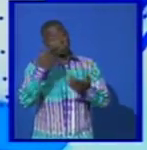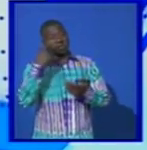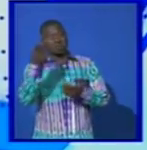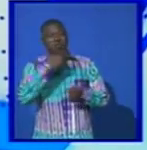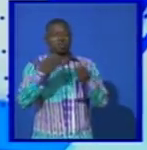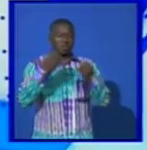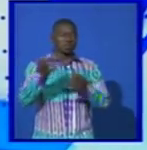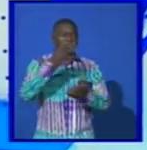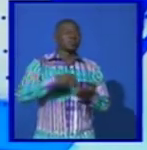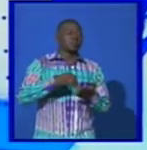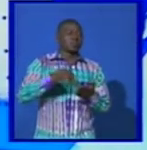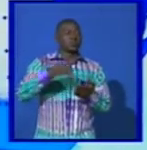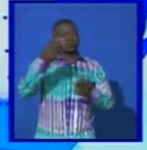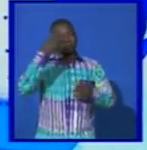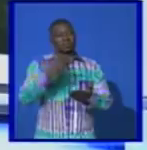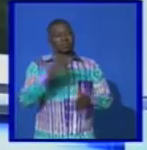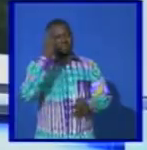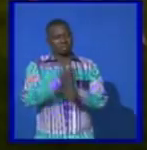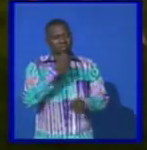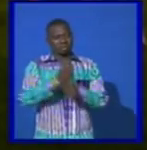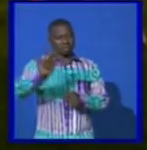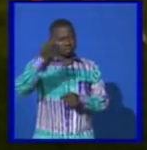se retrouveront en congé non payé.